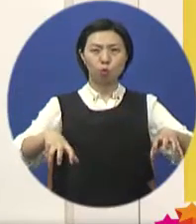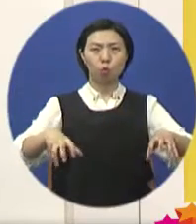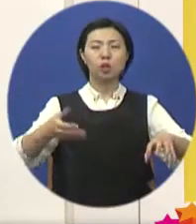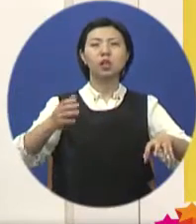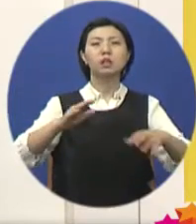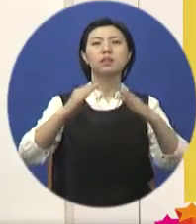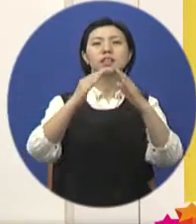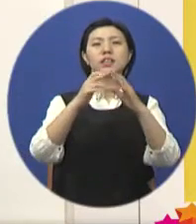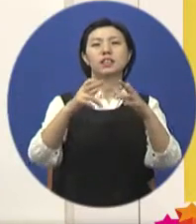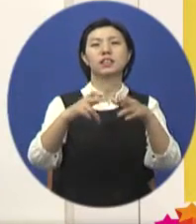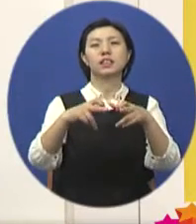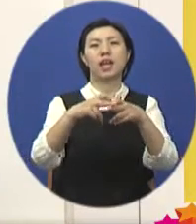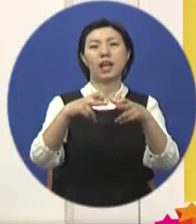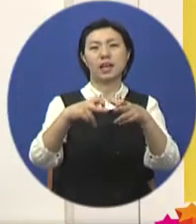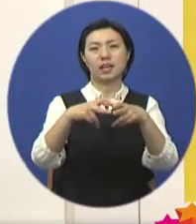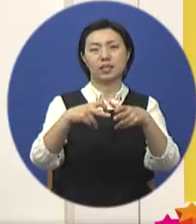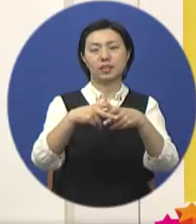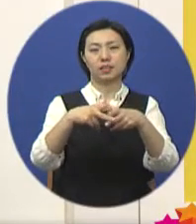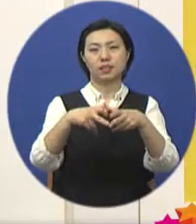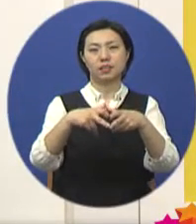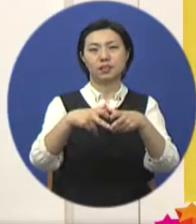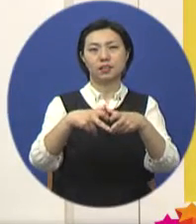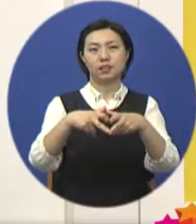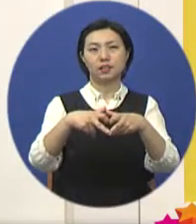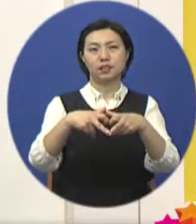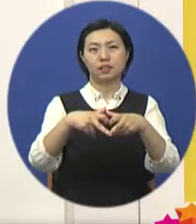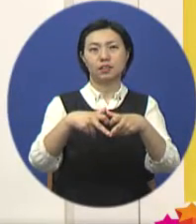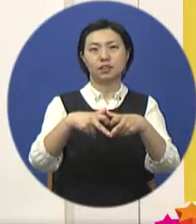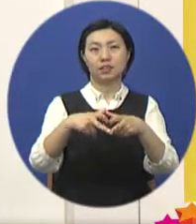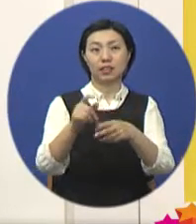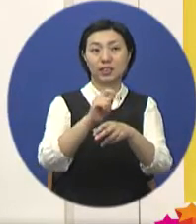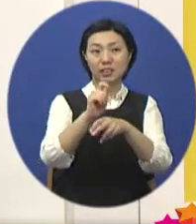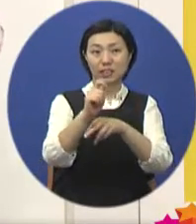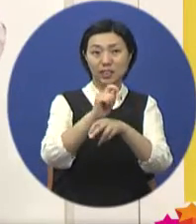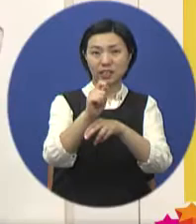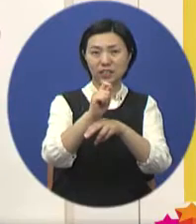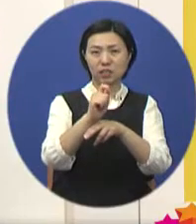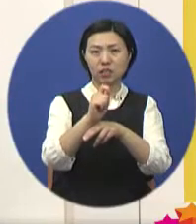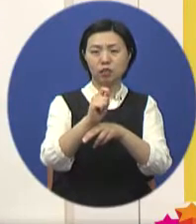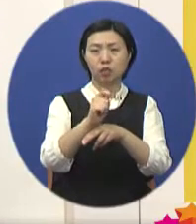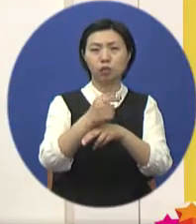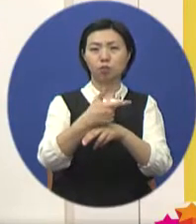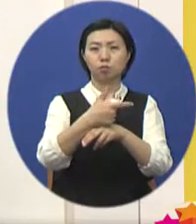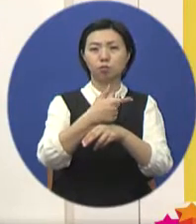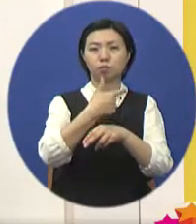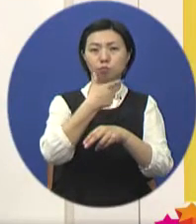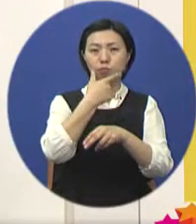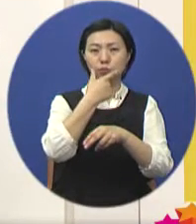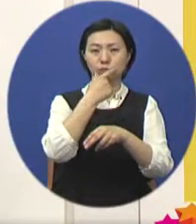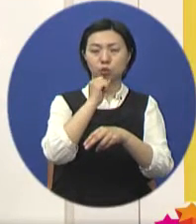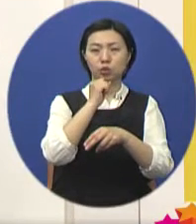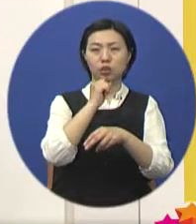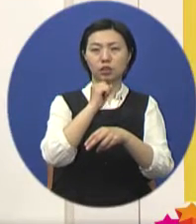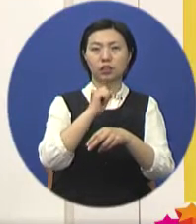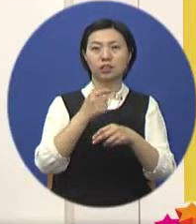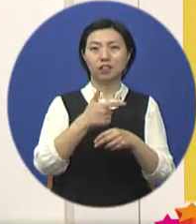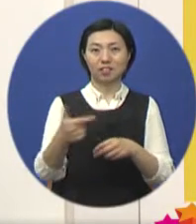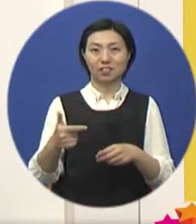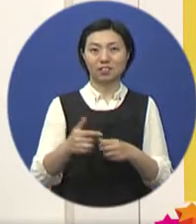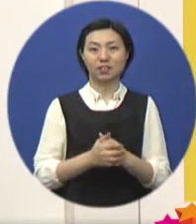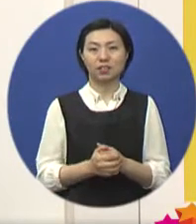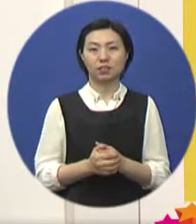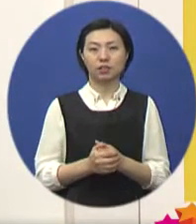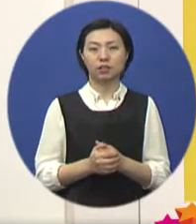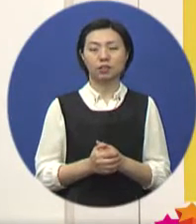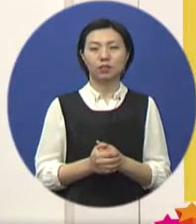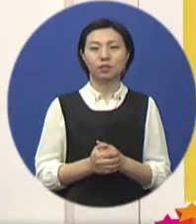장애인분들이 네. 장애인 이렇게 콜택시가 너무 좀 부족해서 탄이죠. 네.